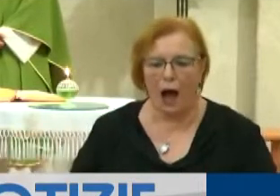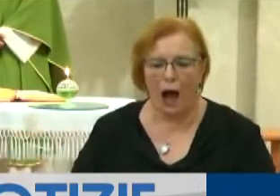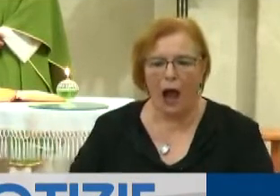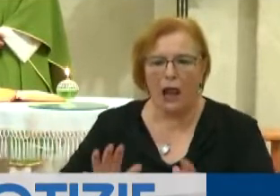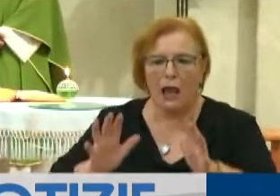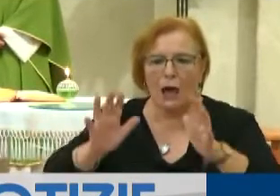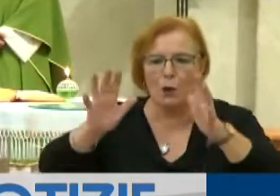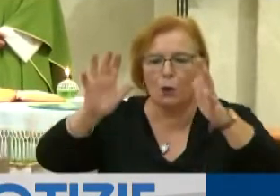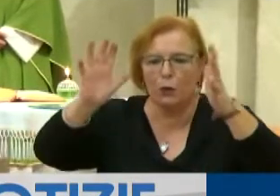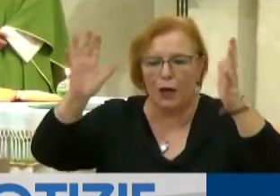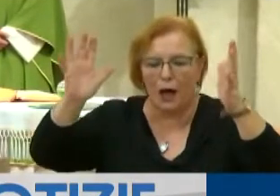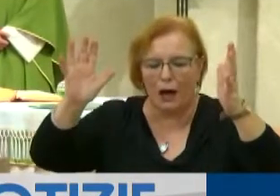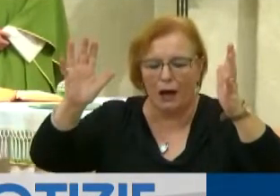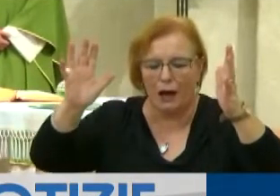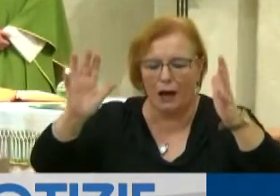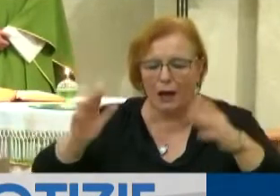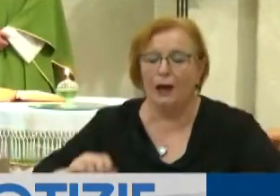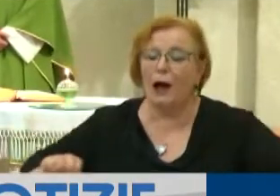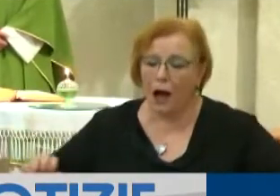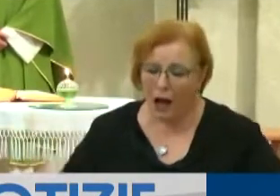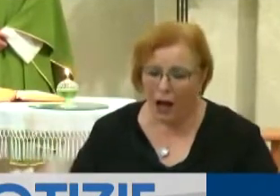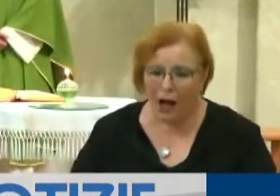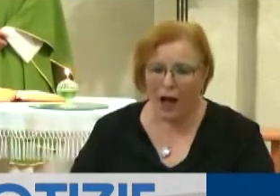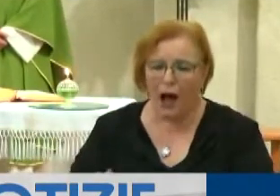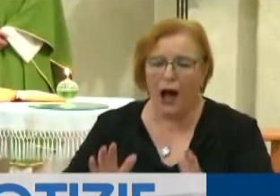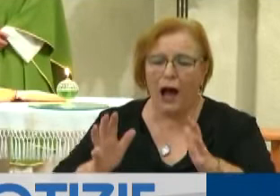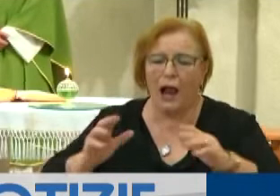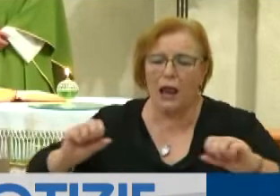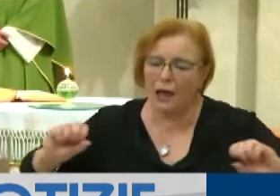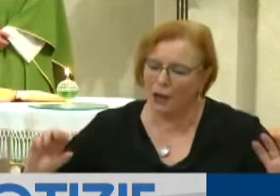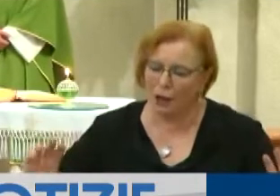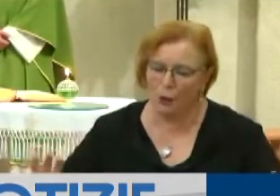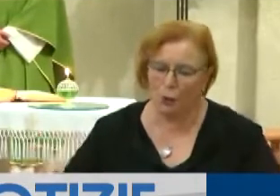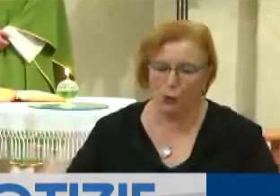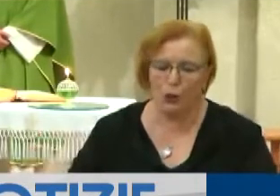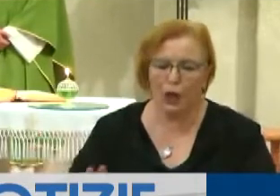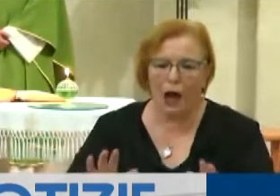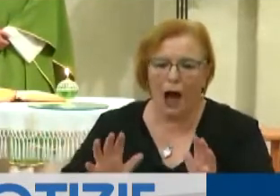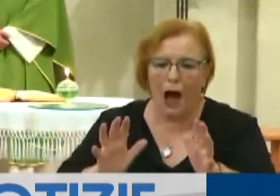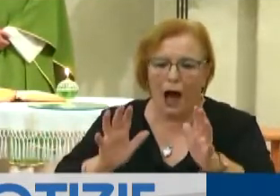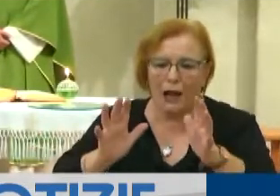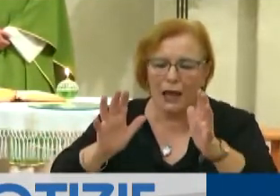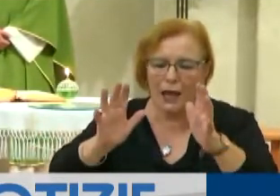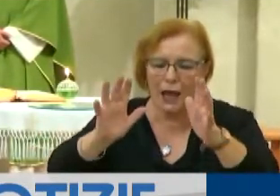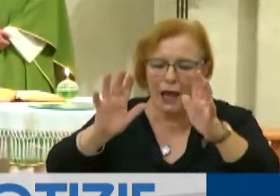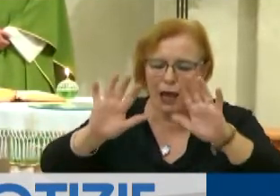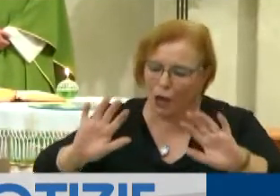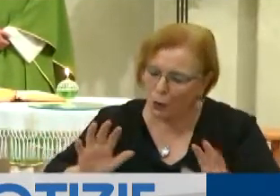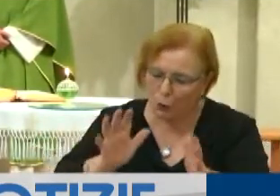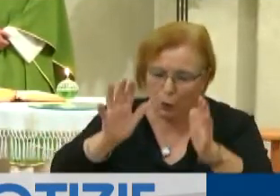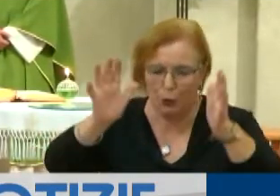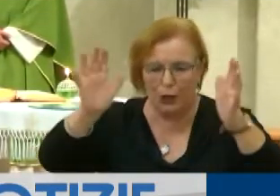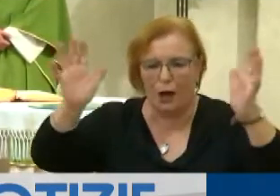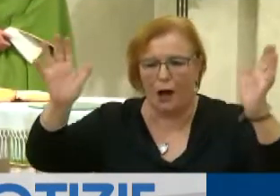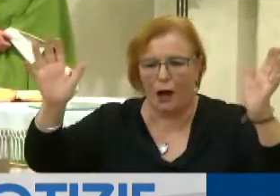Massaro, in linea con le indicazioni del Vescovo di Andrea Monsignor Luigi Mansi, vuole essere un gesto concreto perché cresca la sensibilità per una